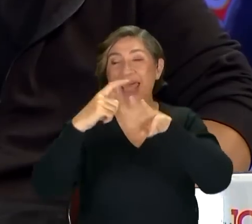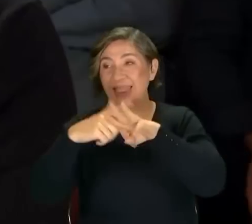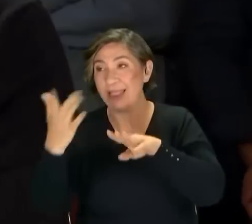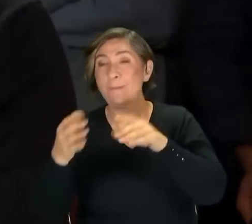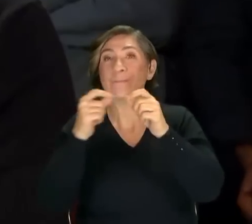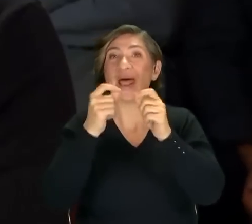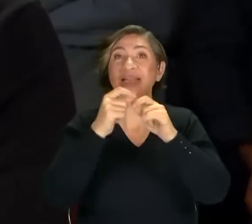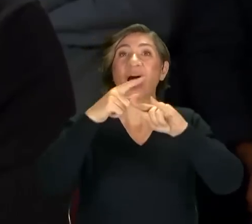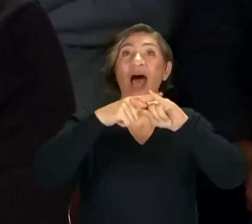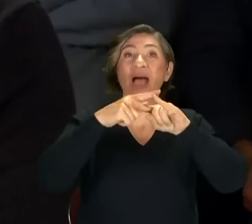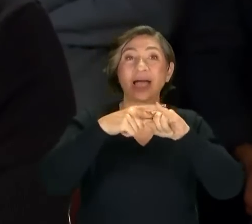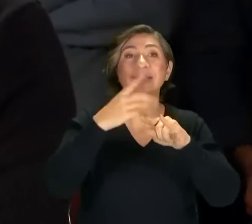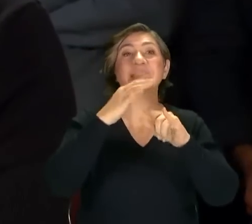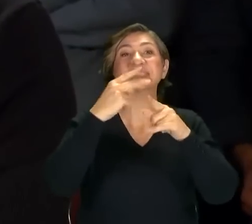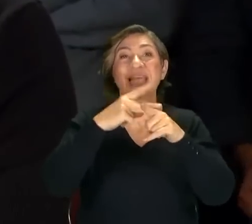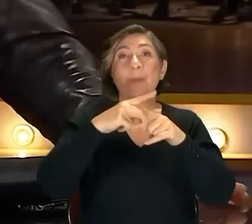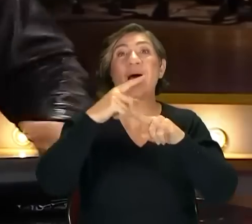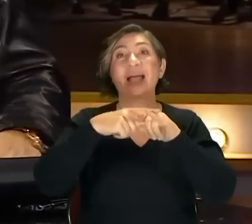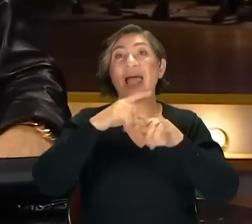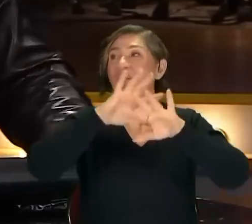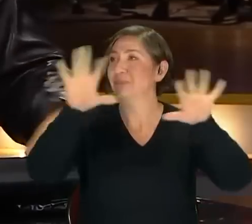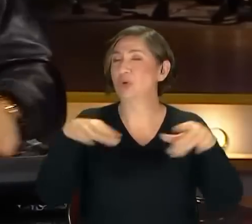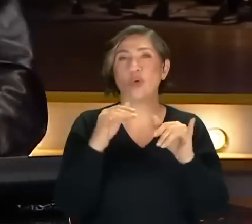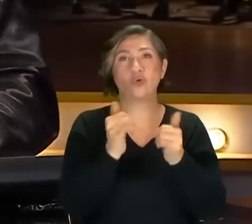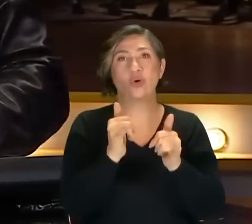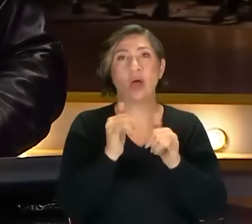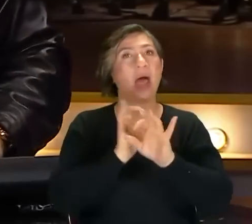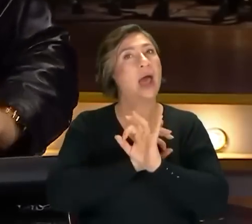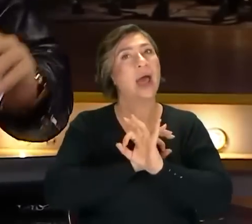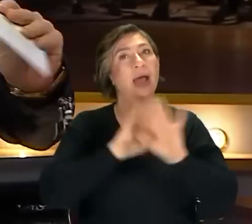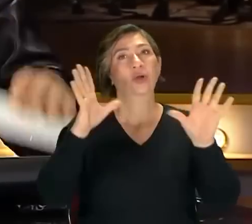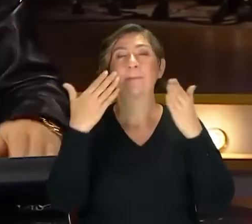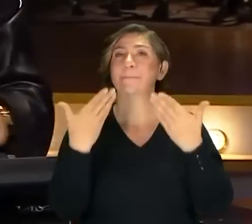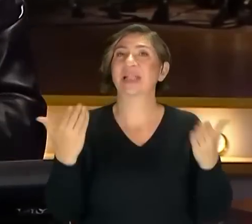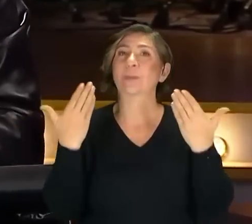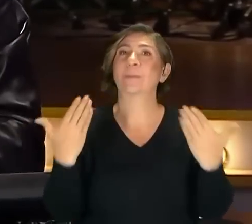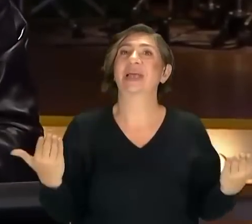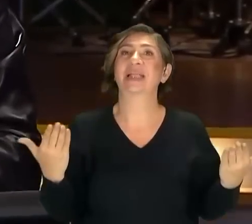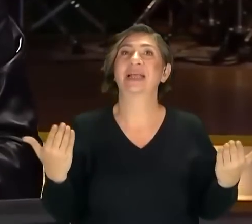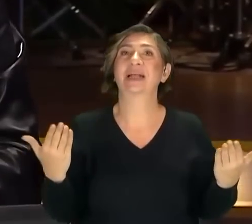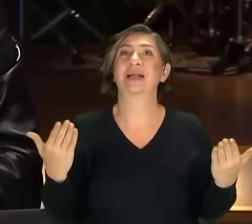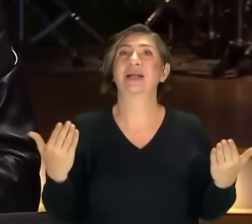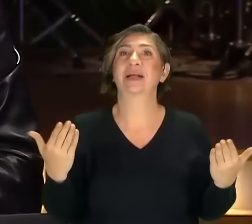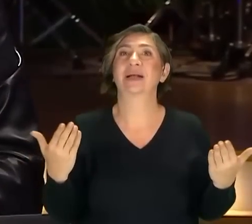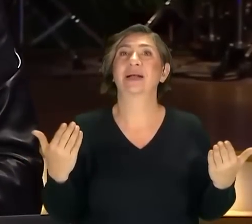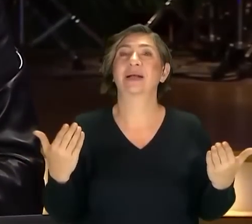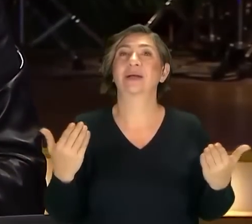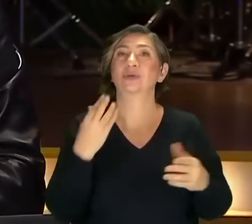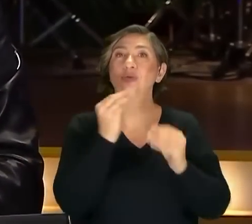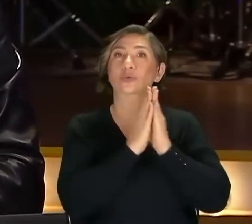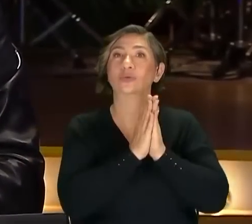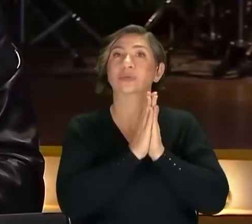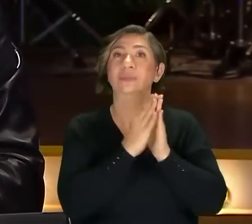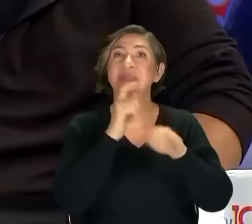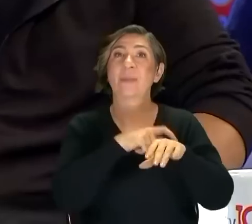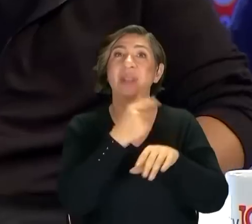Yenilmez, Hakan Merişler ve Zeynep Alkan oynuyorlar. Harikulade bayıldık. Çok özür dilerim,